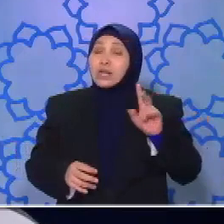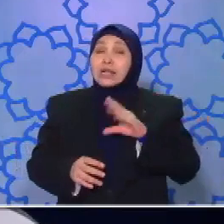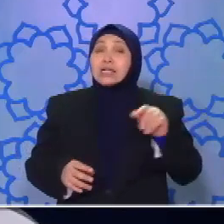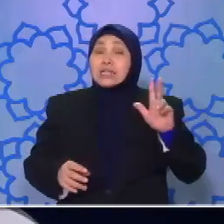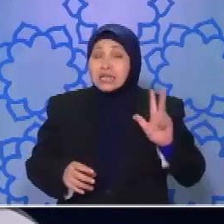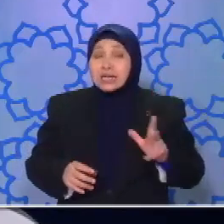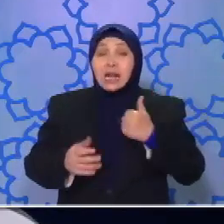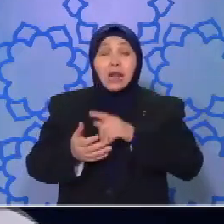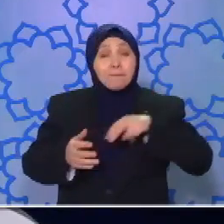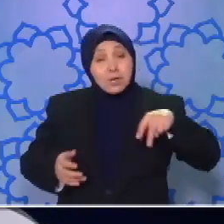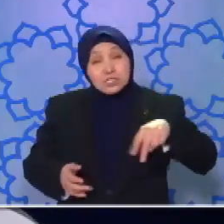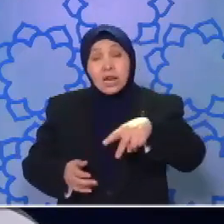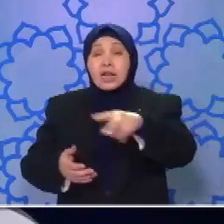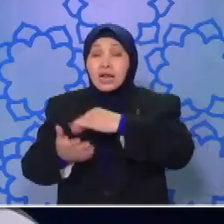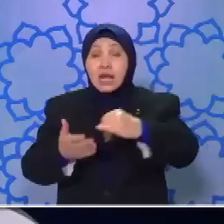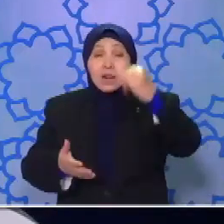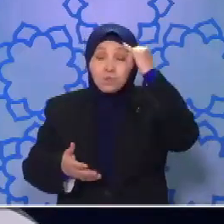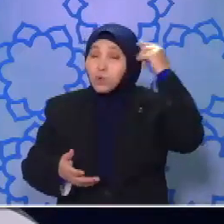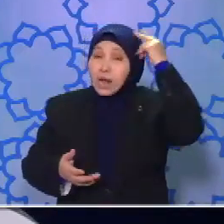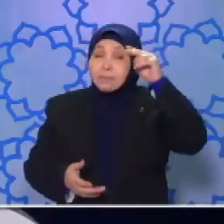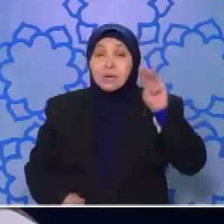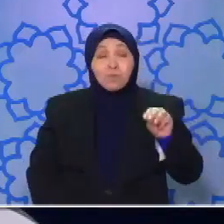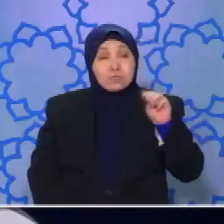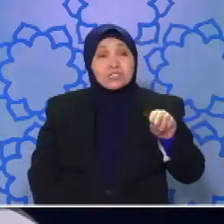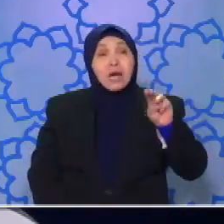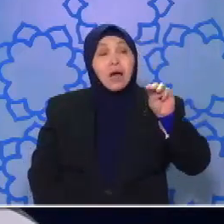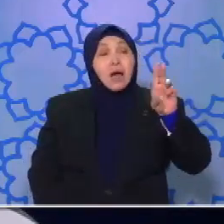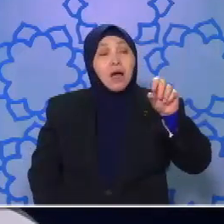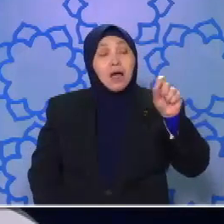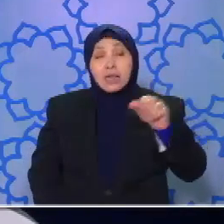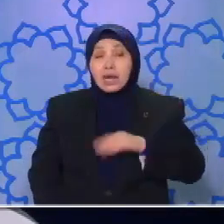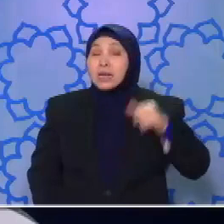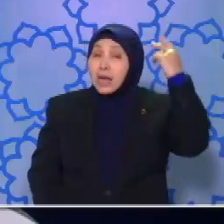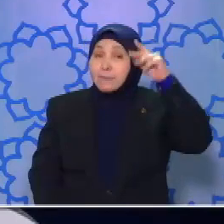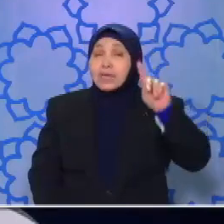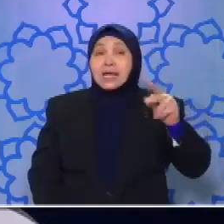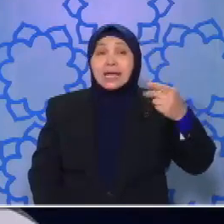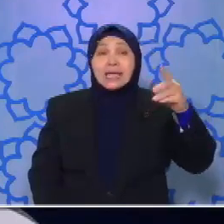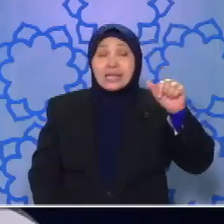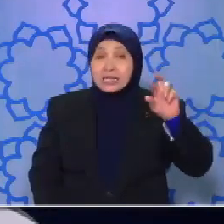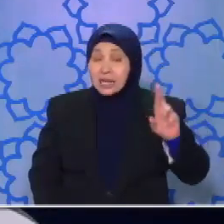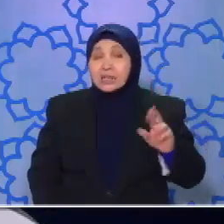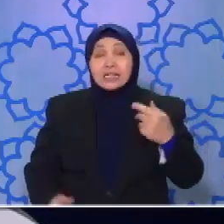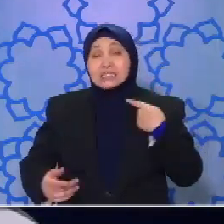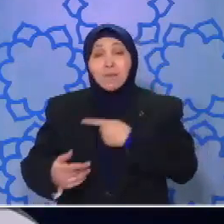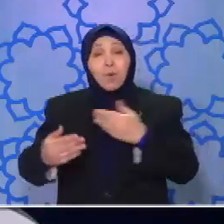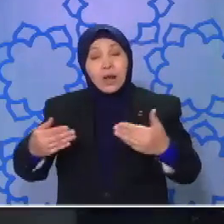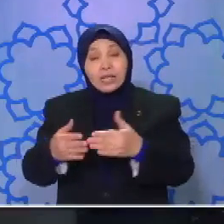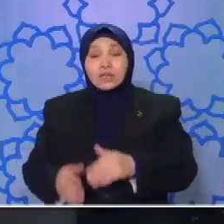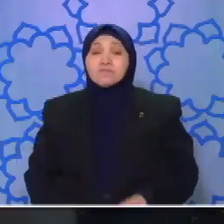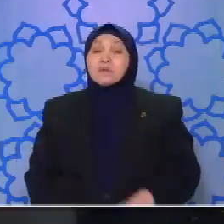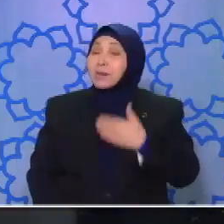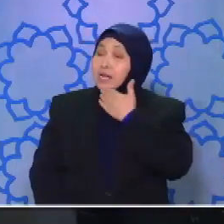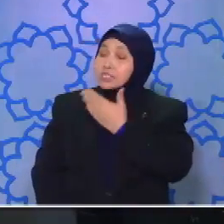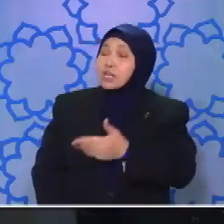ilmu Nabi Musa bersama dengan Nabi Khidir Ustaz ya. Kita sambung ayat 80 hingga 83 bersama Ustaz Tirmizi. Baik, terima